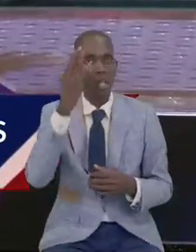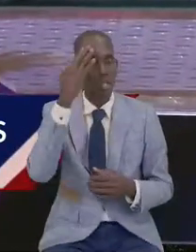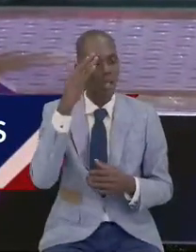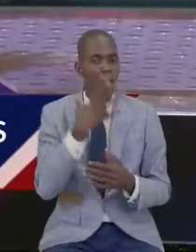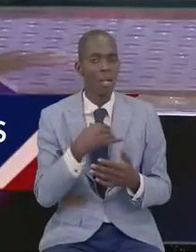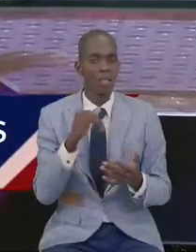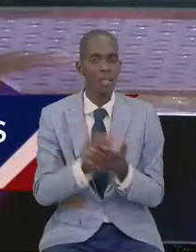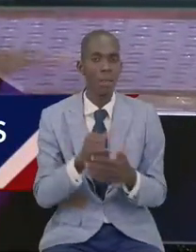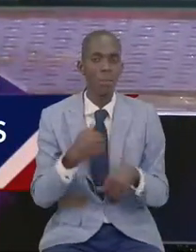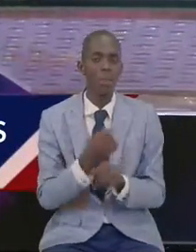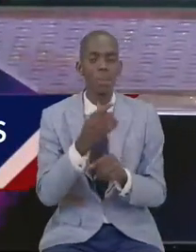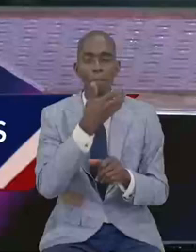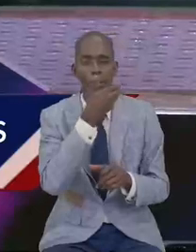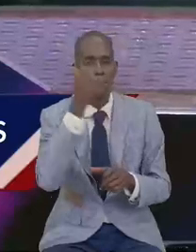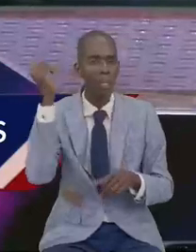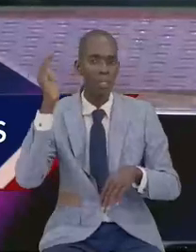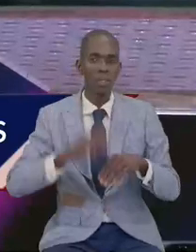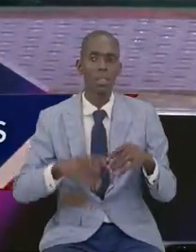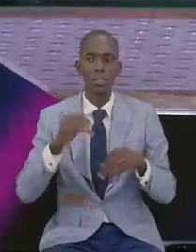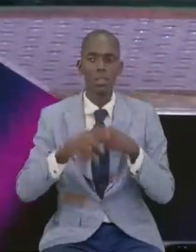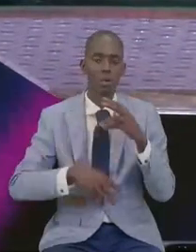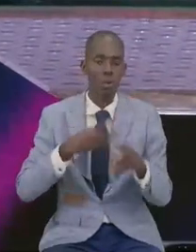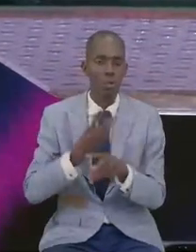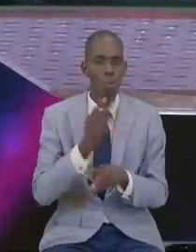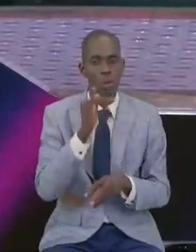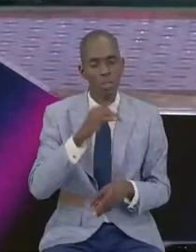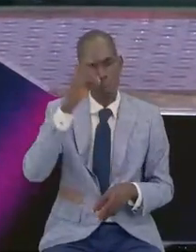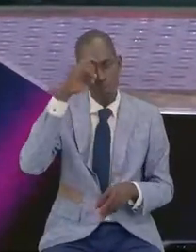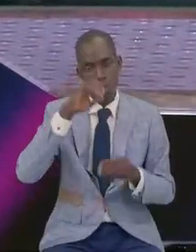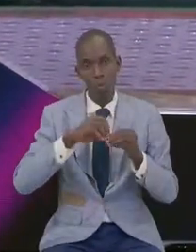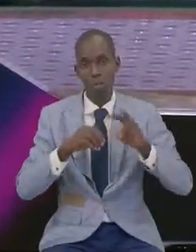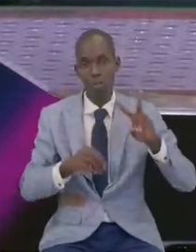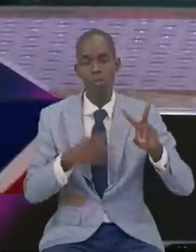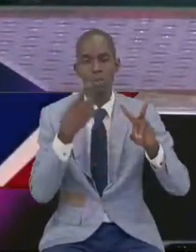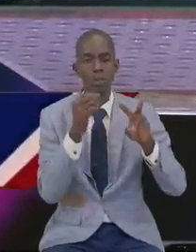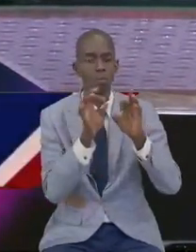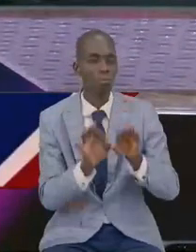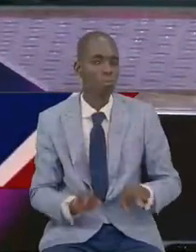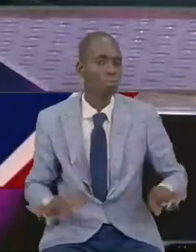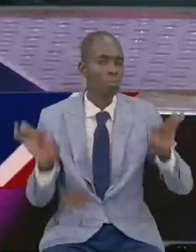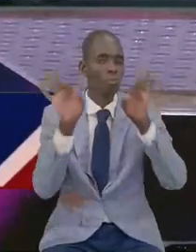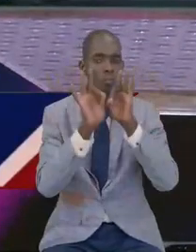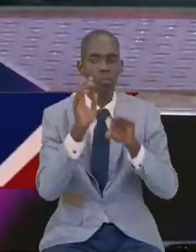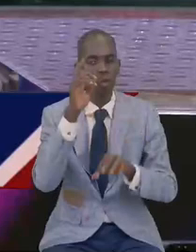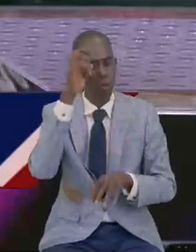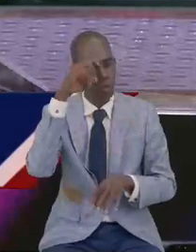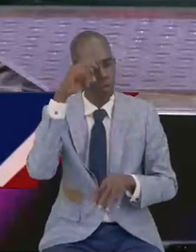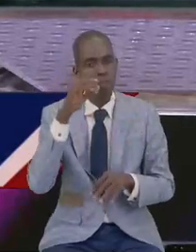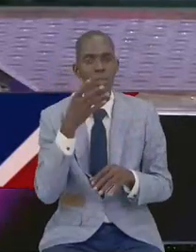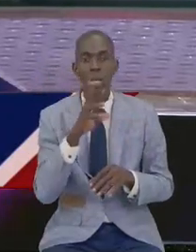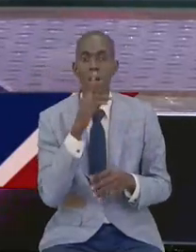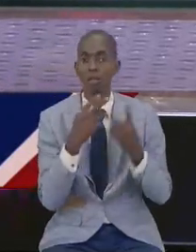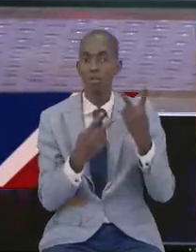expérientielle qui vous rend meilleur que les sages du monde. 2. La sagesse essentielle. Il y a